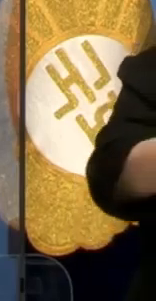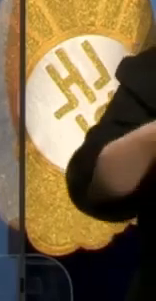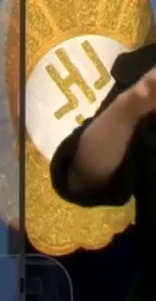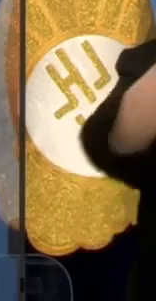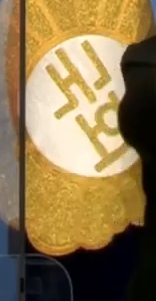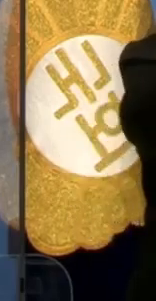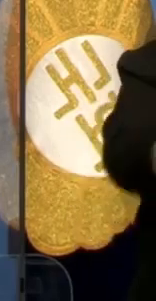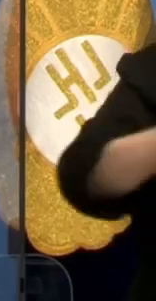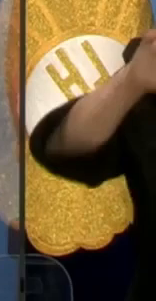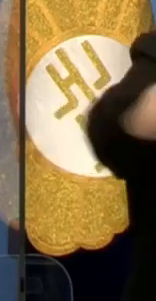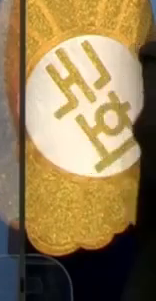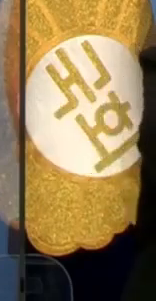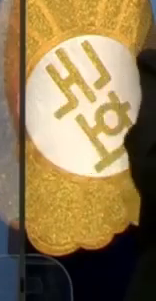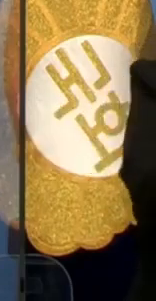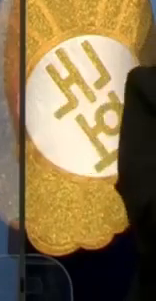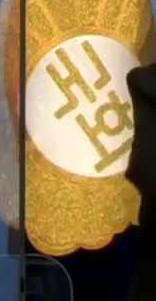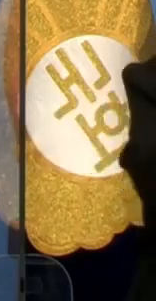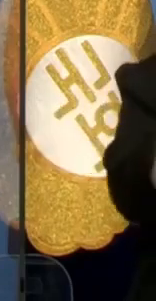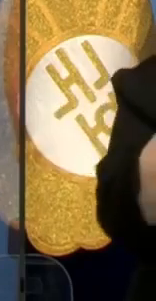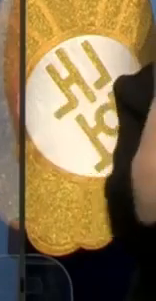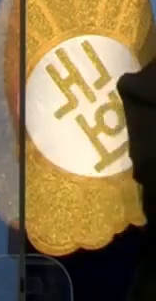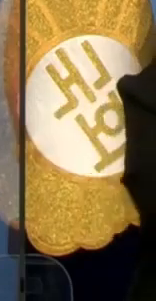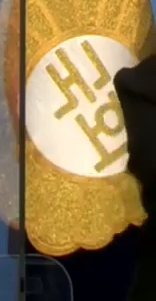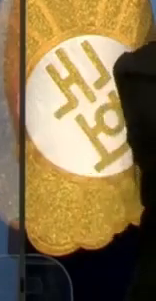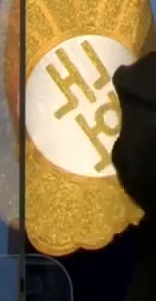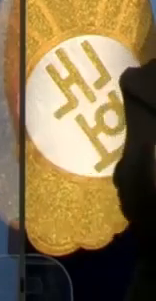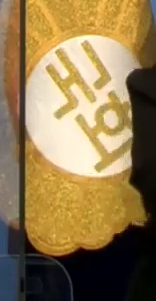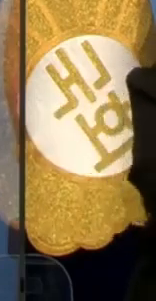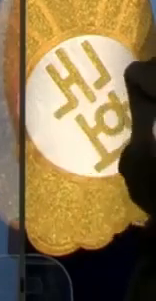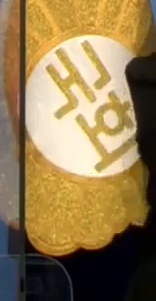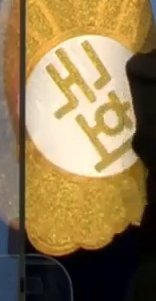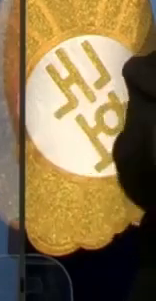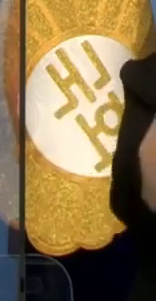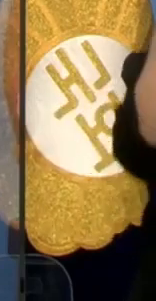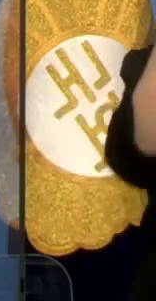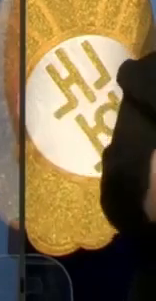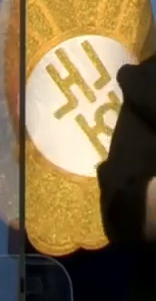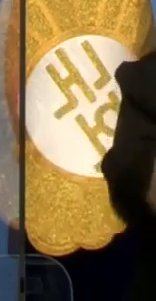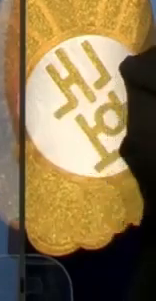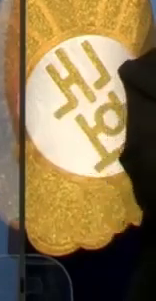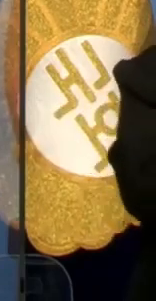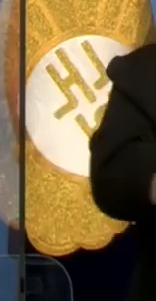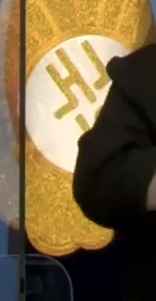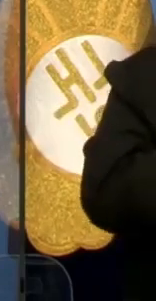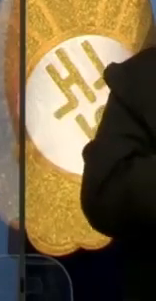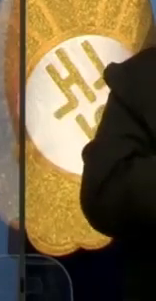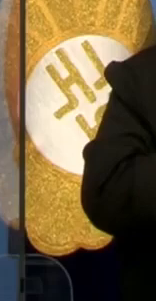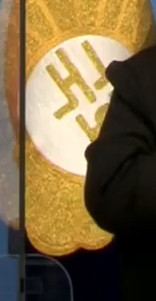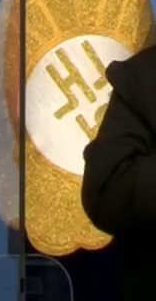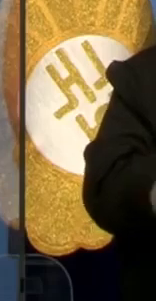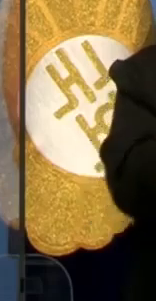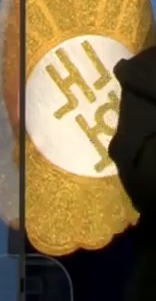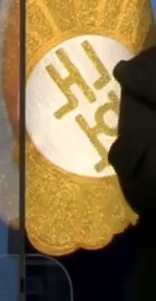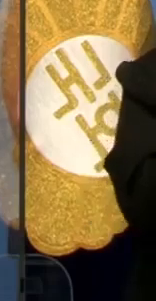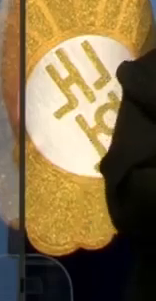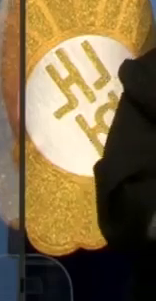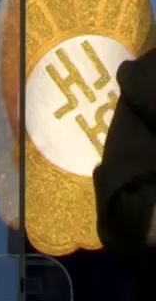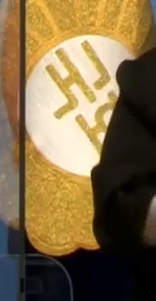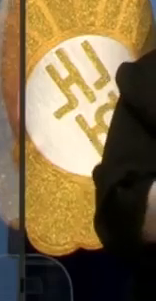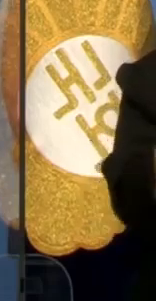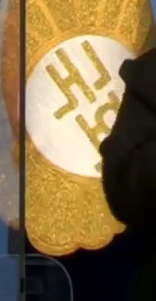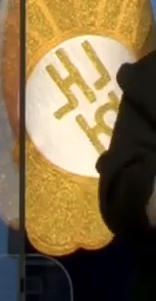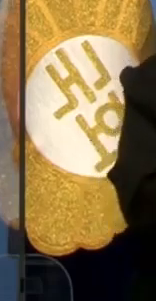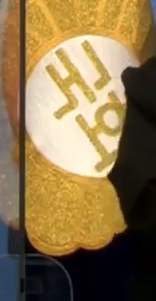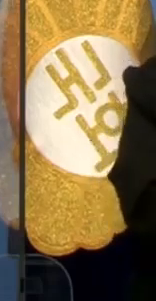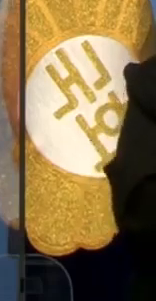남침으로부터 나라를 지켜낸 공로로 세 차례 무공훈장을 받았고 모두 여섯 차례나 훈장을 받았습니다.